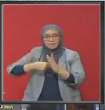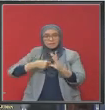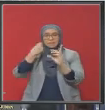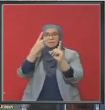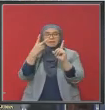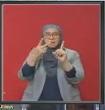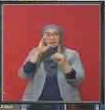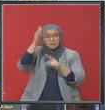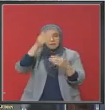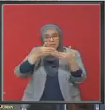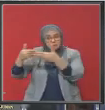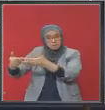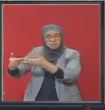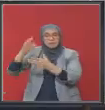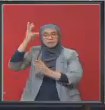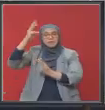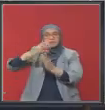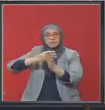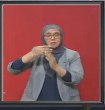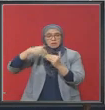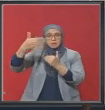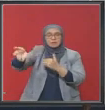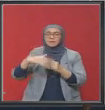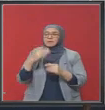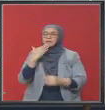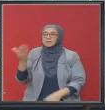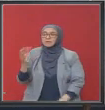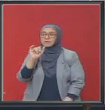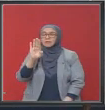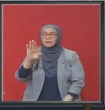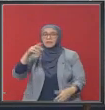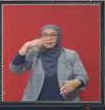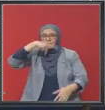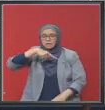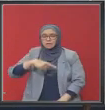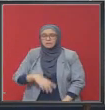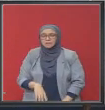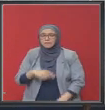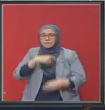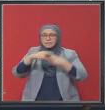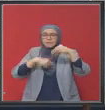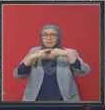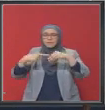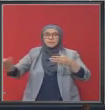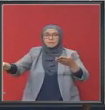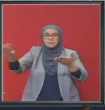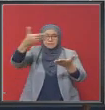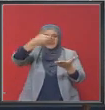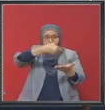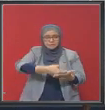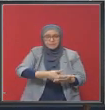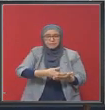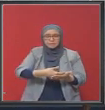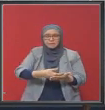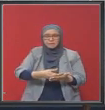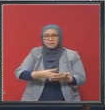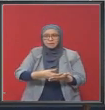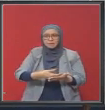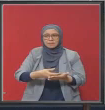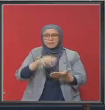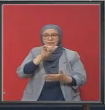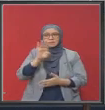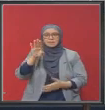kasih untuk terima kasih yang belum mandi pada puncaknya a mengenai cadangnya yang membuat puntian itu